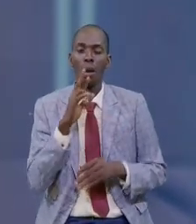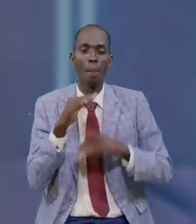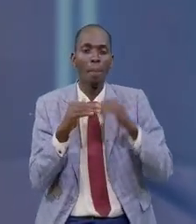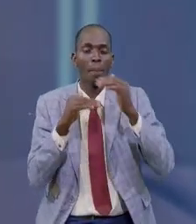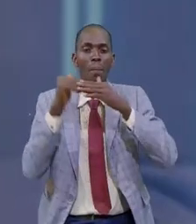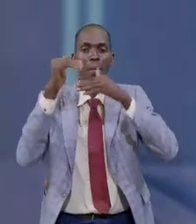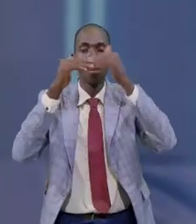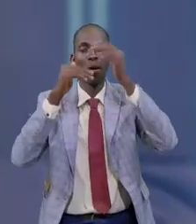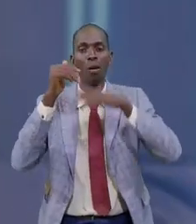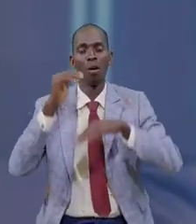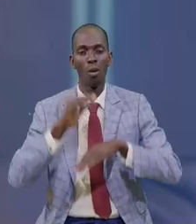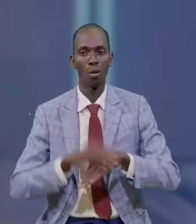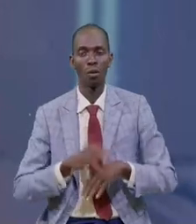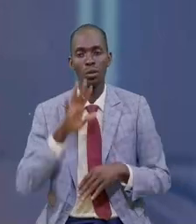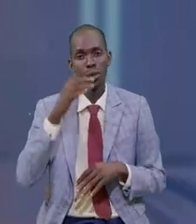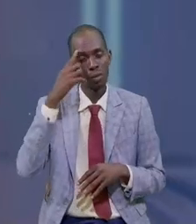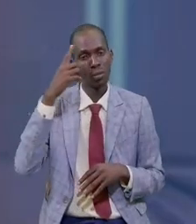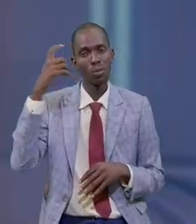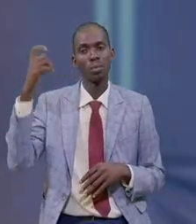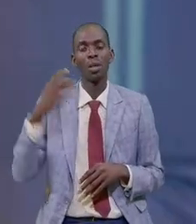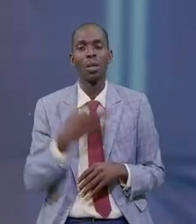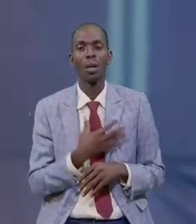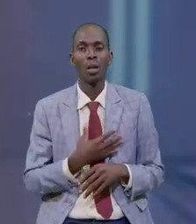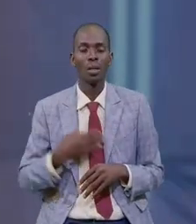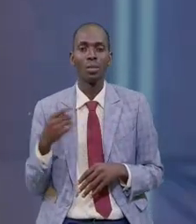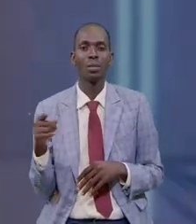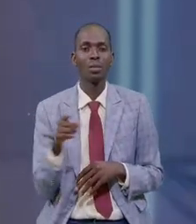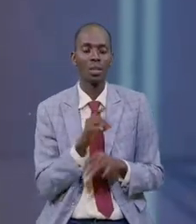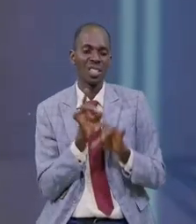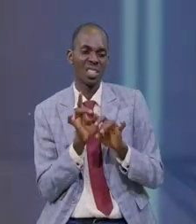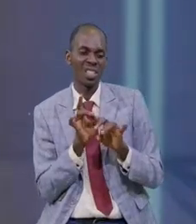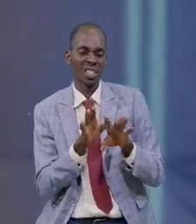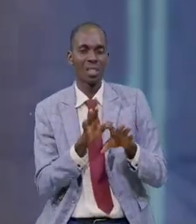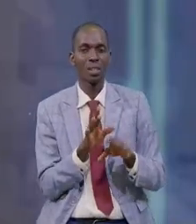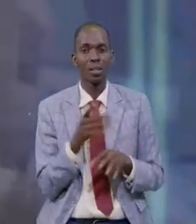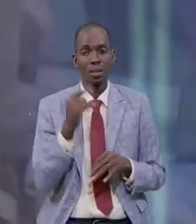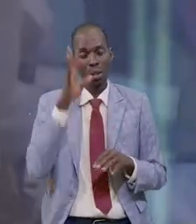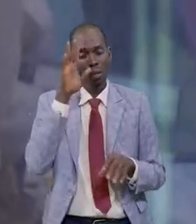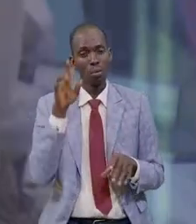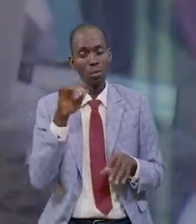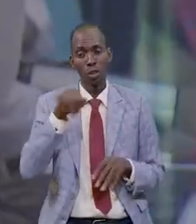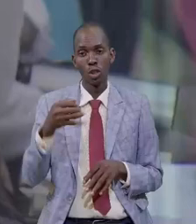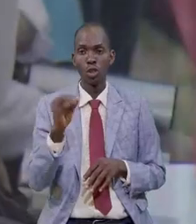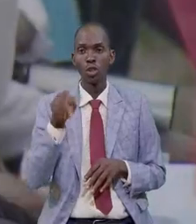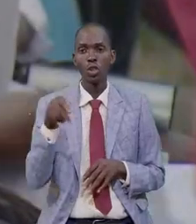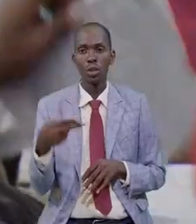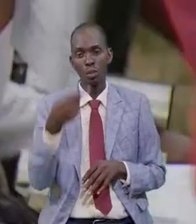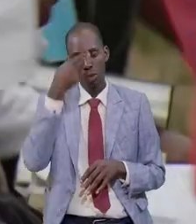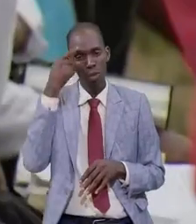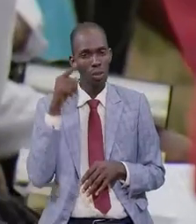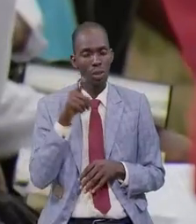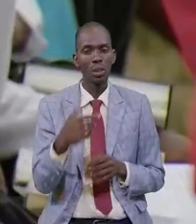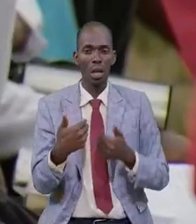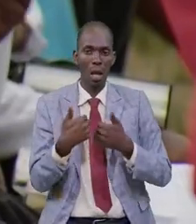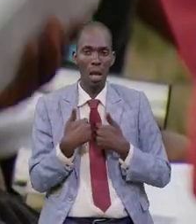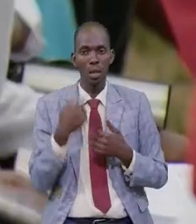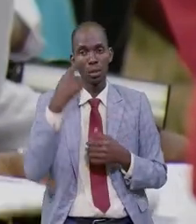base de votre rêve et ils ont Hai cause de son rêve la haine n'a